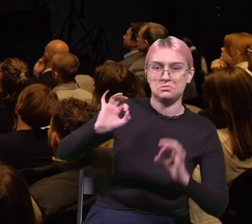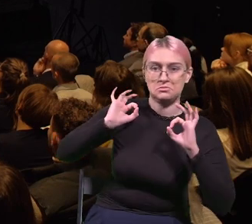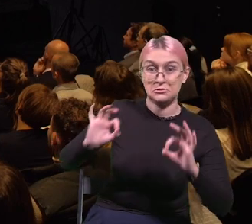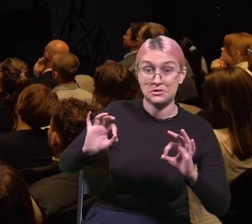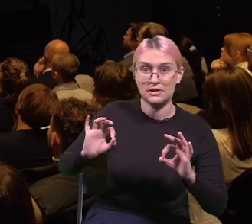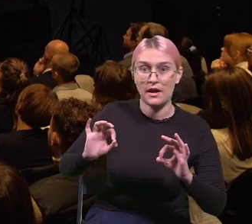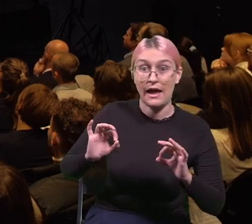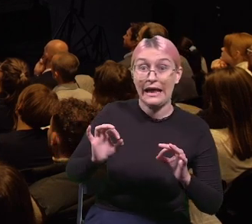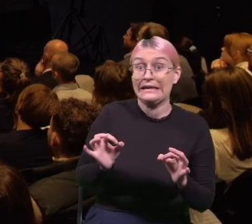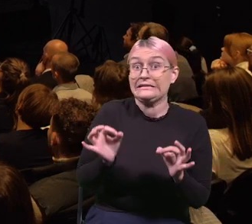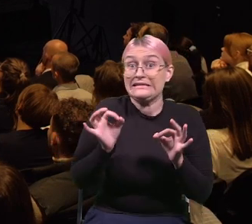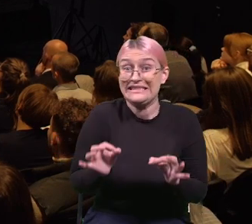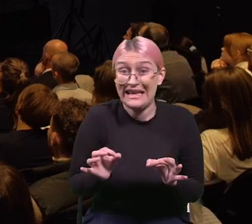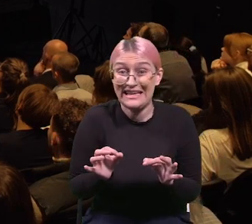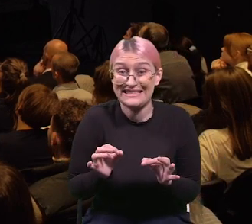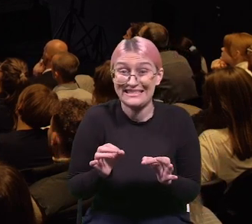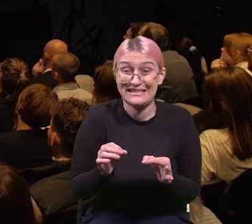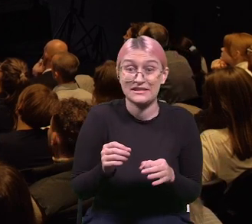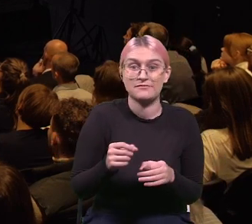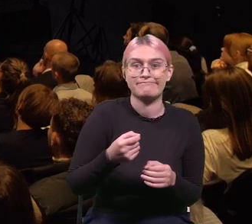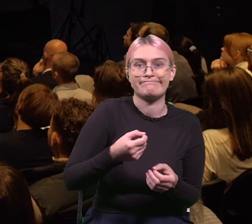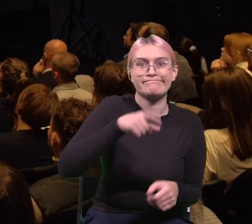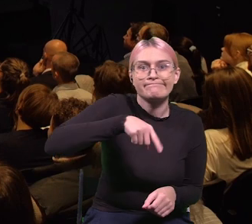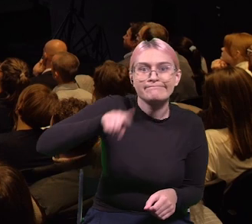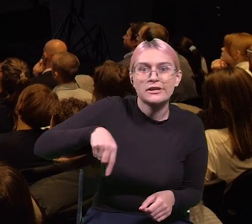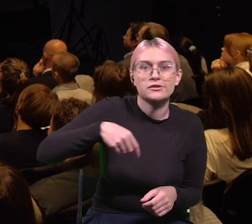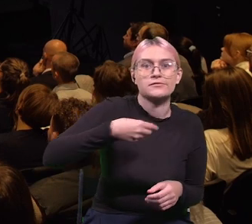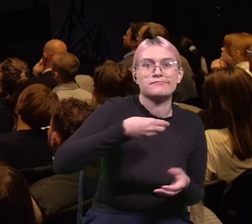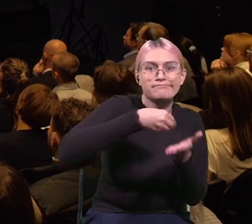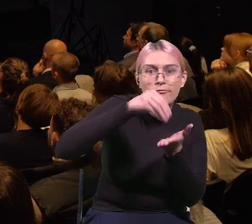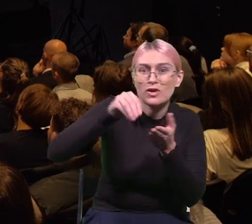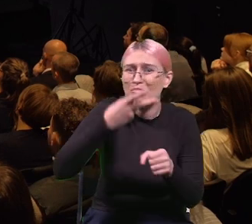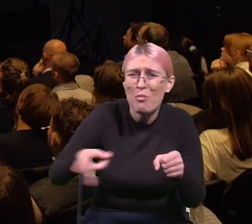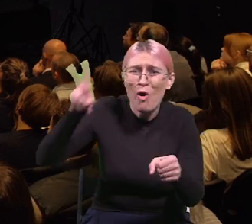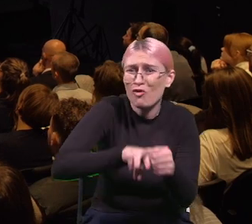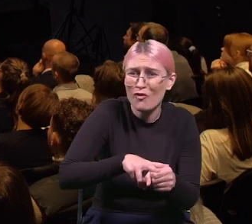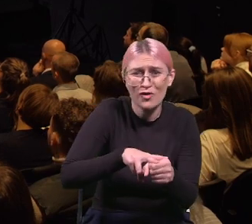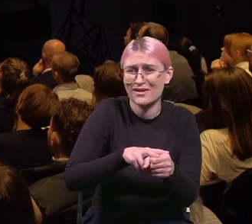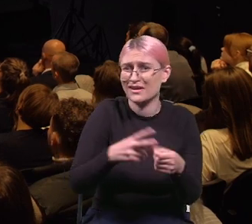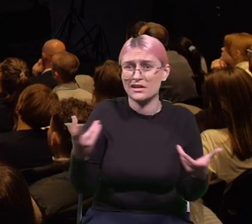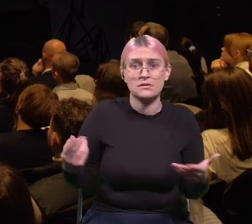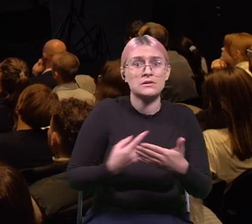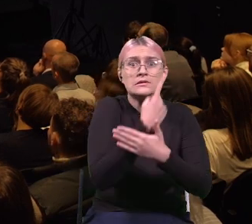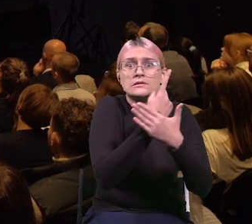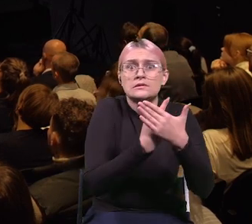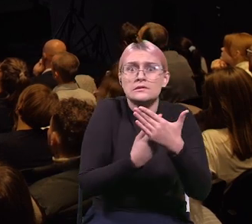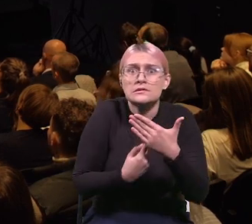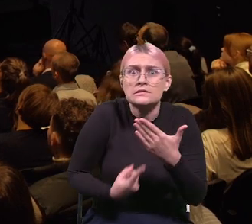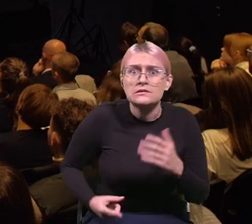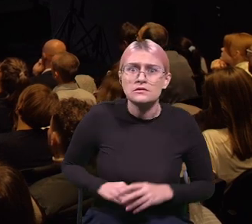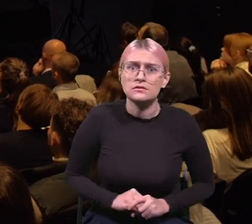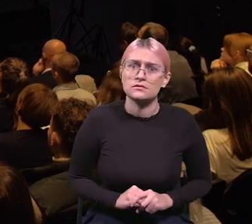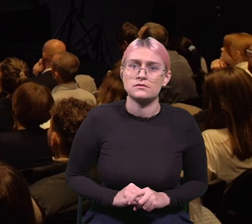do tak zwanych podtopionych. No dobrze, ale przecież wzięcie kredytu hipotecznego i kupno mieszkania na własność nie jest